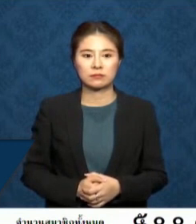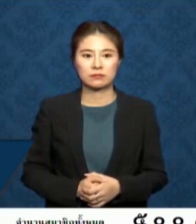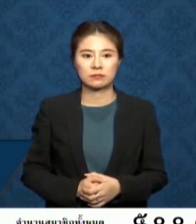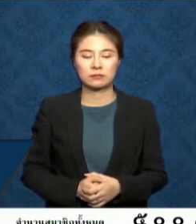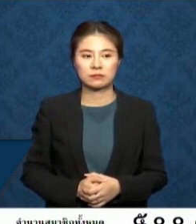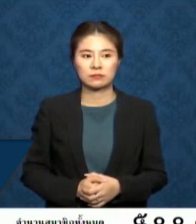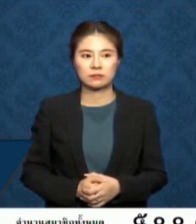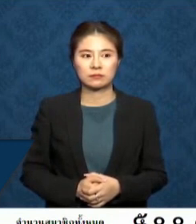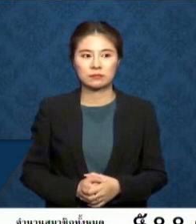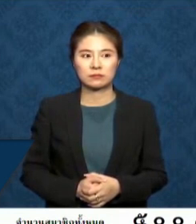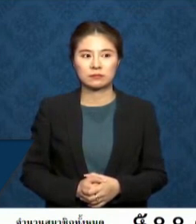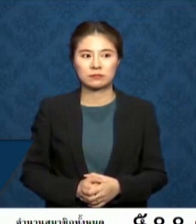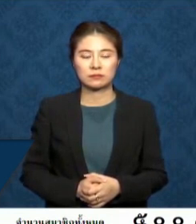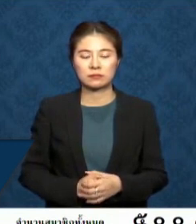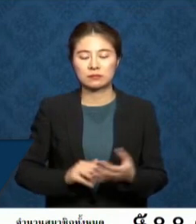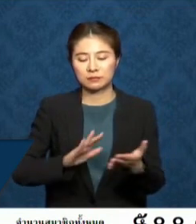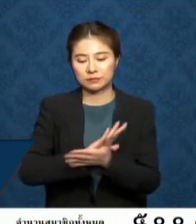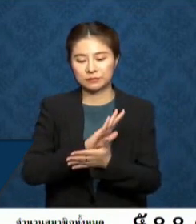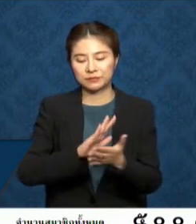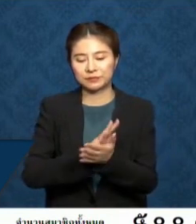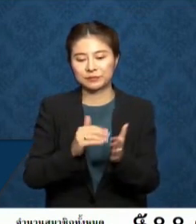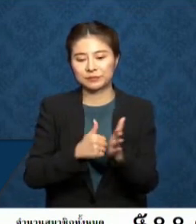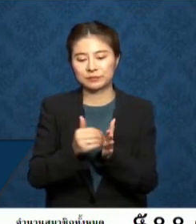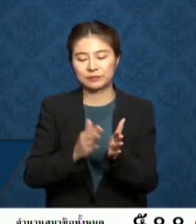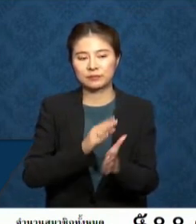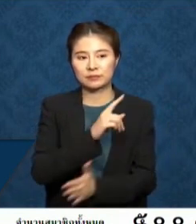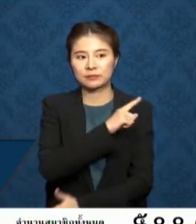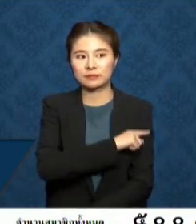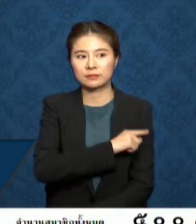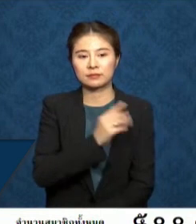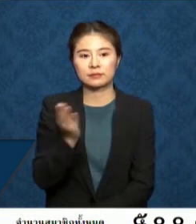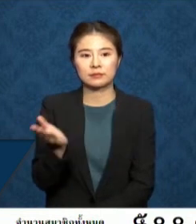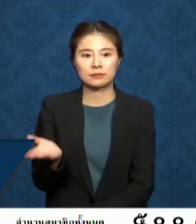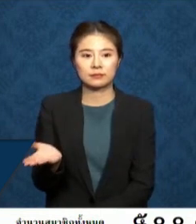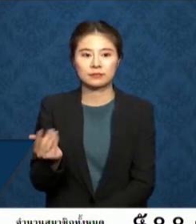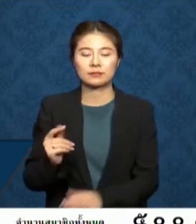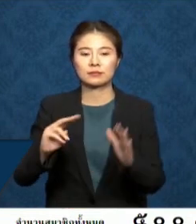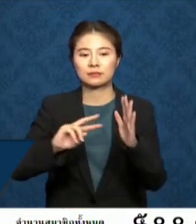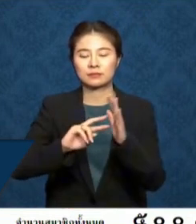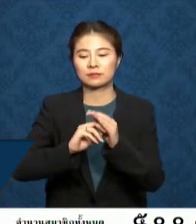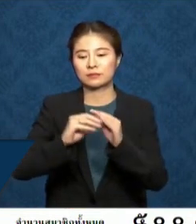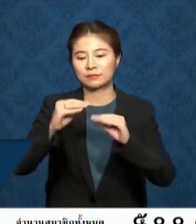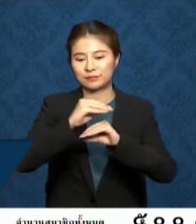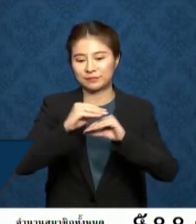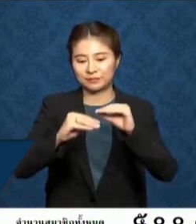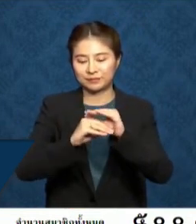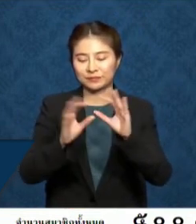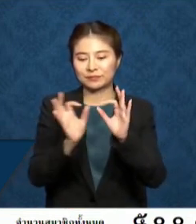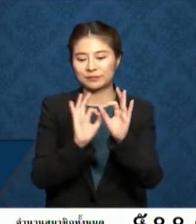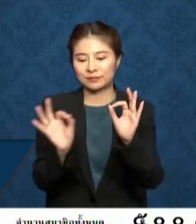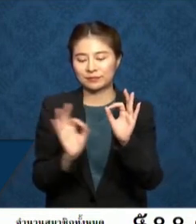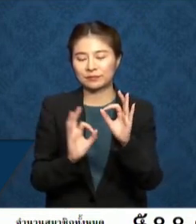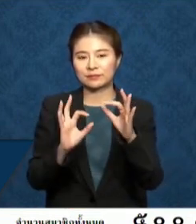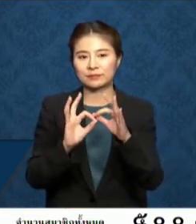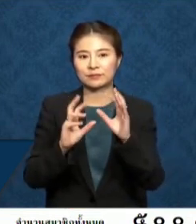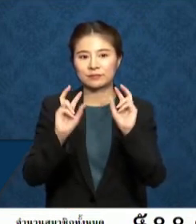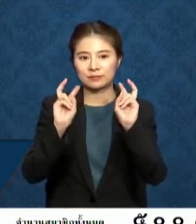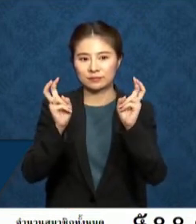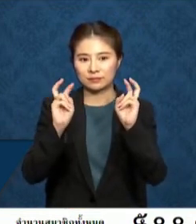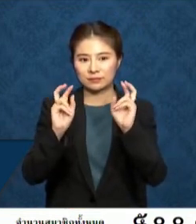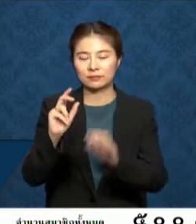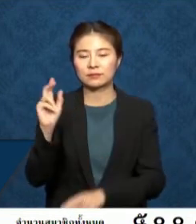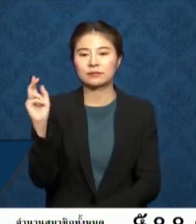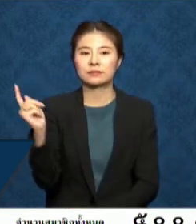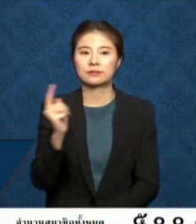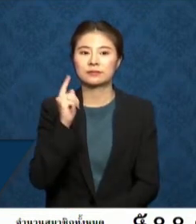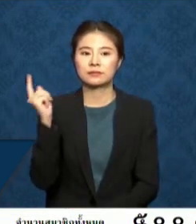ในเอกสารขาวคาดแดงนะครับผมก็จะมีอยู่2โครงการที่อยู่ในรายละเอียดของกรมการท่องเที่ยวนะครับตัวเลขไม่มากอย่